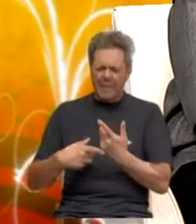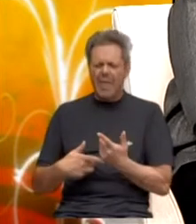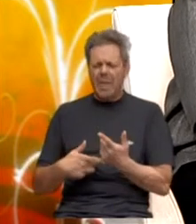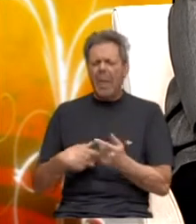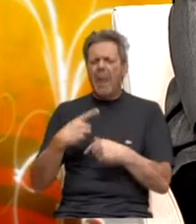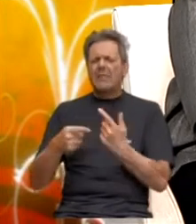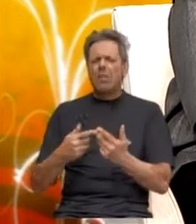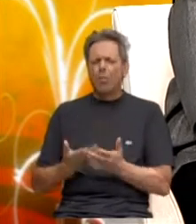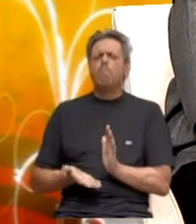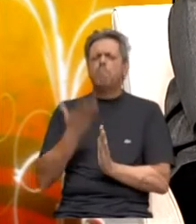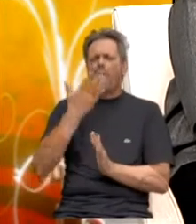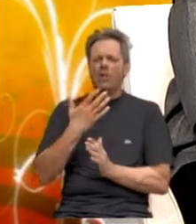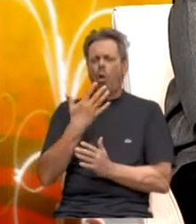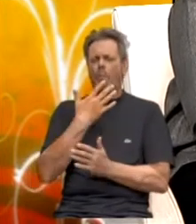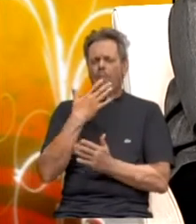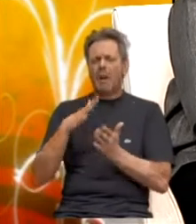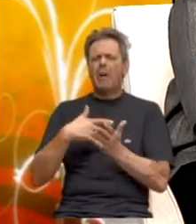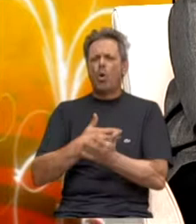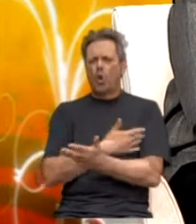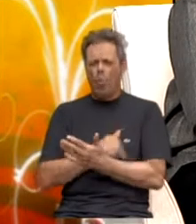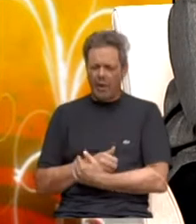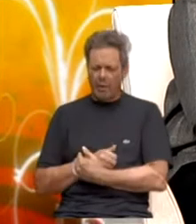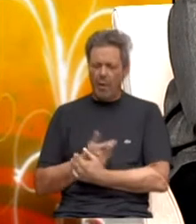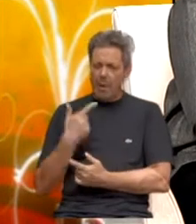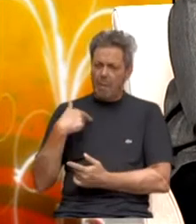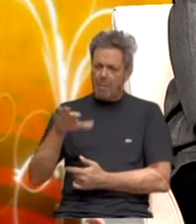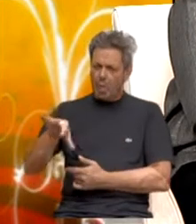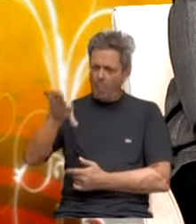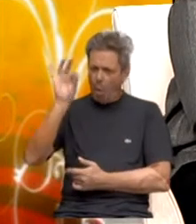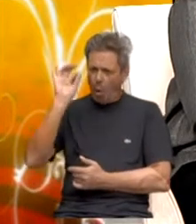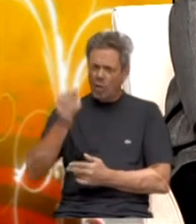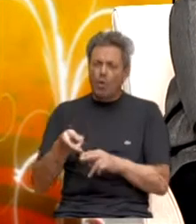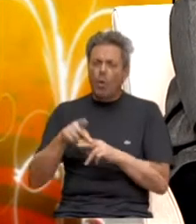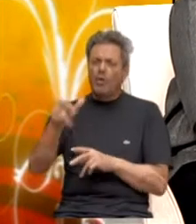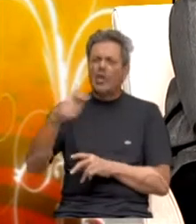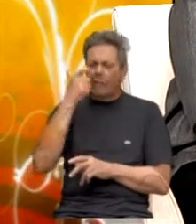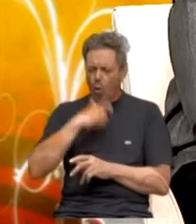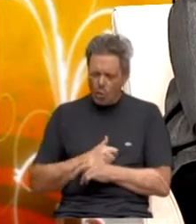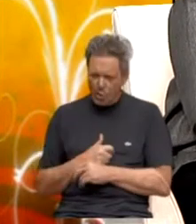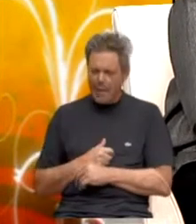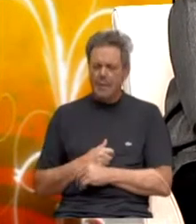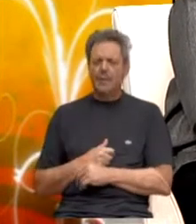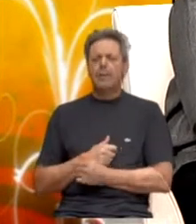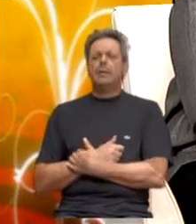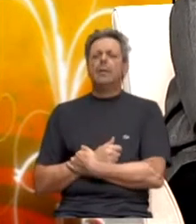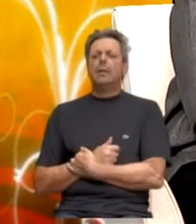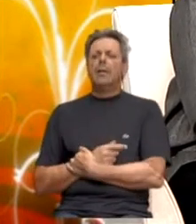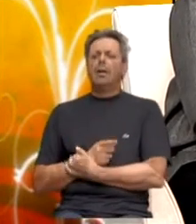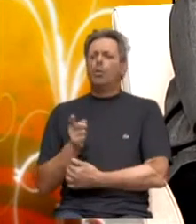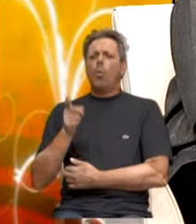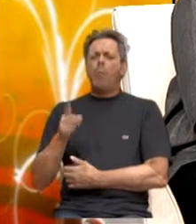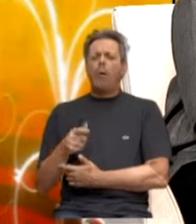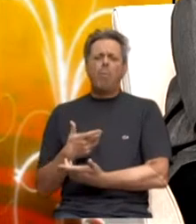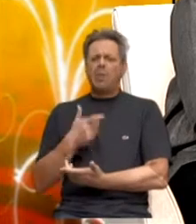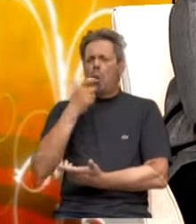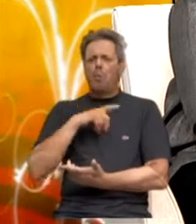hiperkolesterolemiju. Zapravo je naš cilj otkriti što više tih osoba, dakle, sa tim čimbenikom rizika, dakle, to ne moraju biti osobe